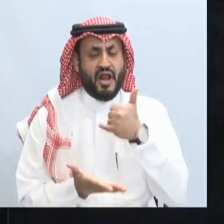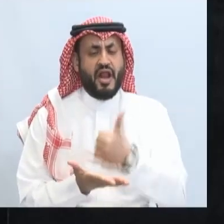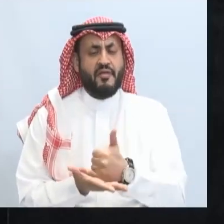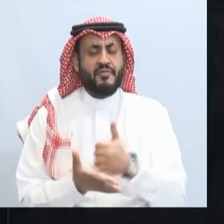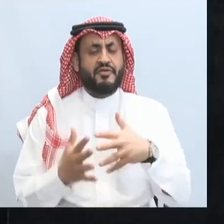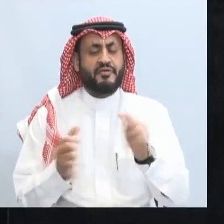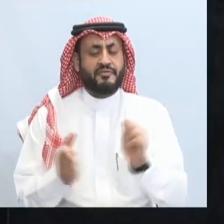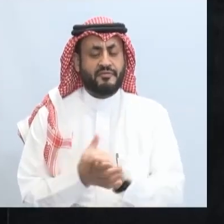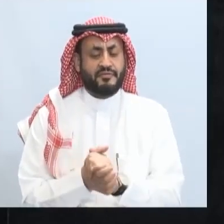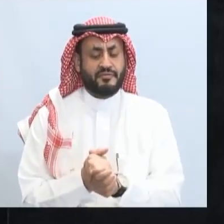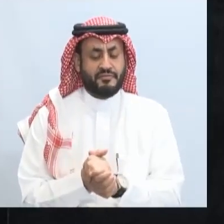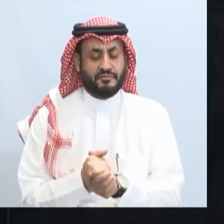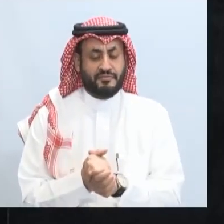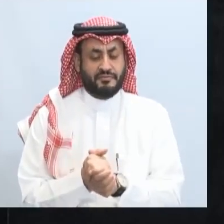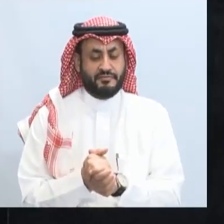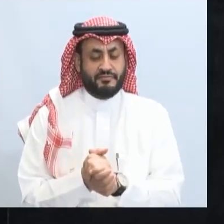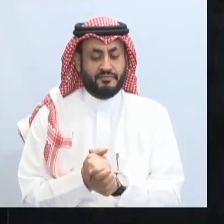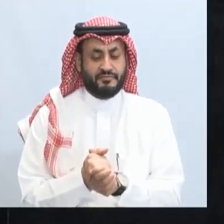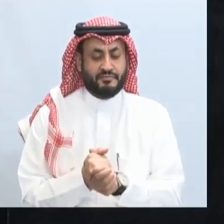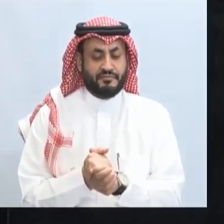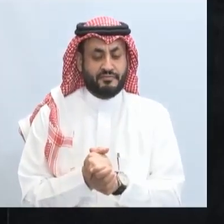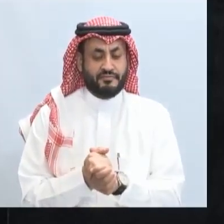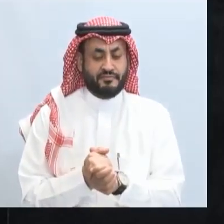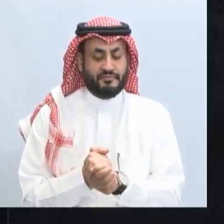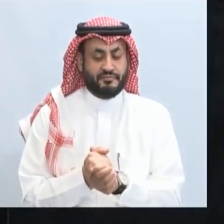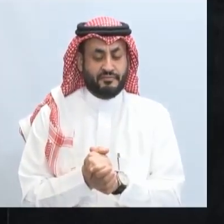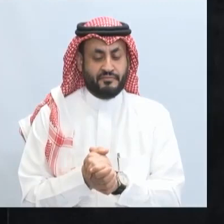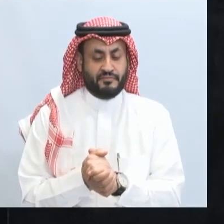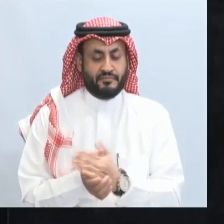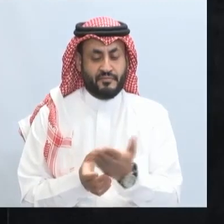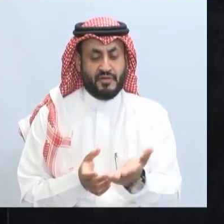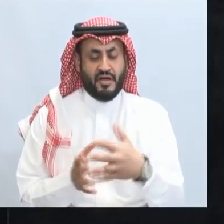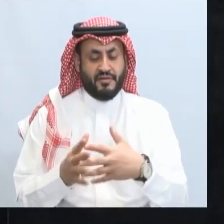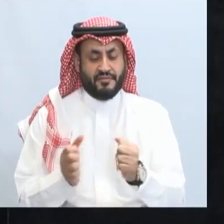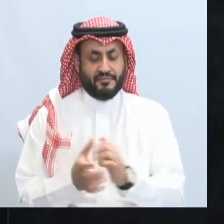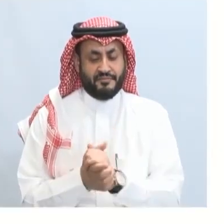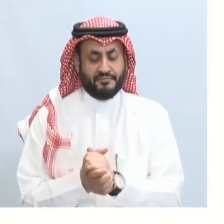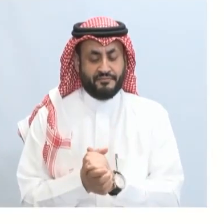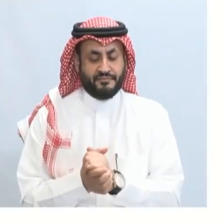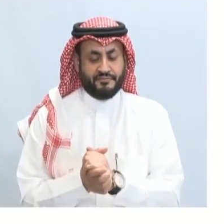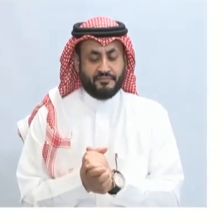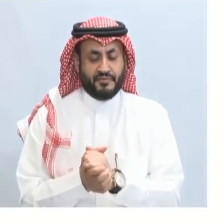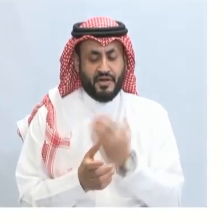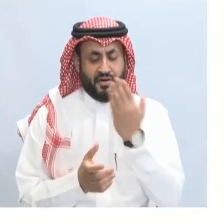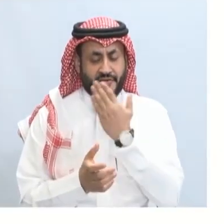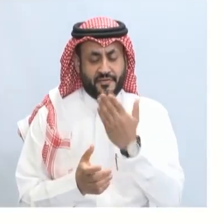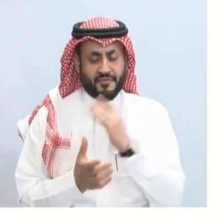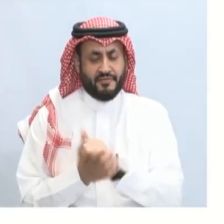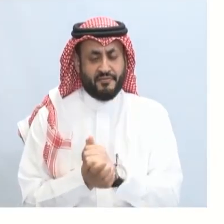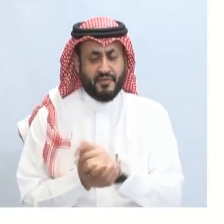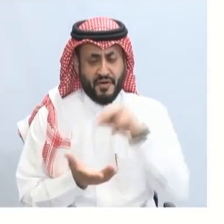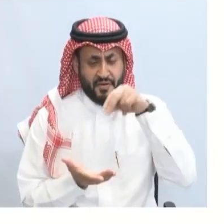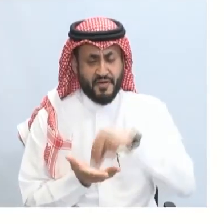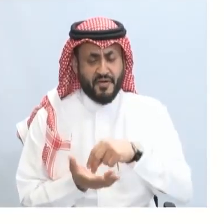المسؤوليه ما هو تعريف المسؤوليه بارك الله فيكم مبدعين اقرار المرء بما